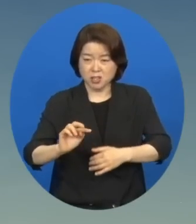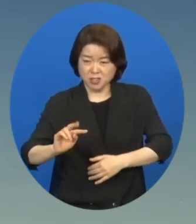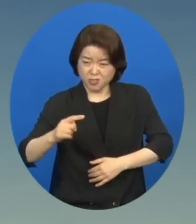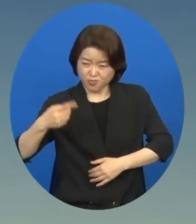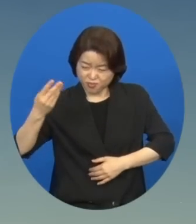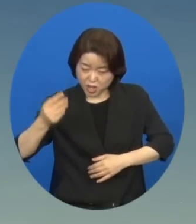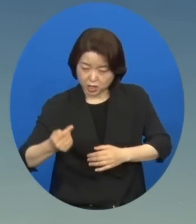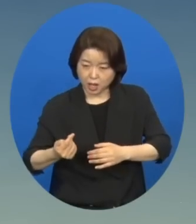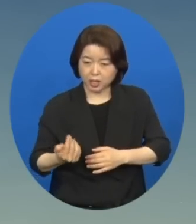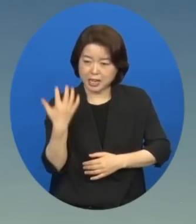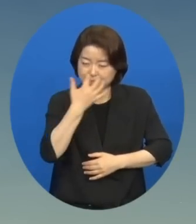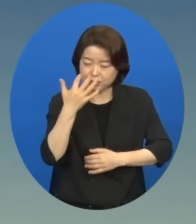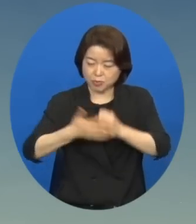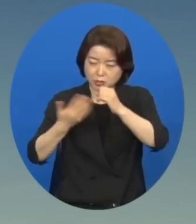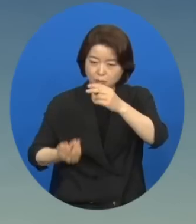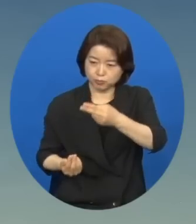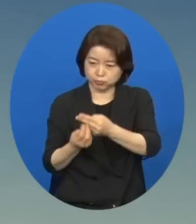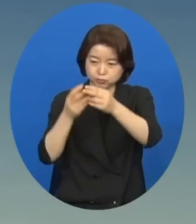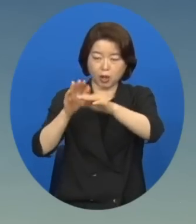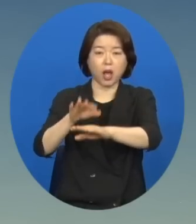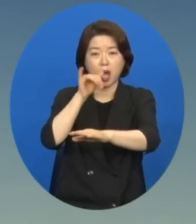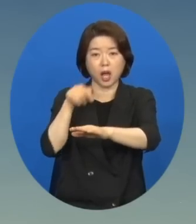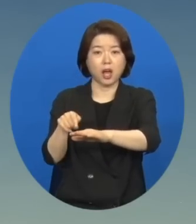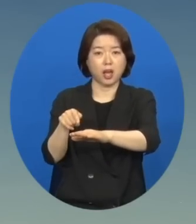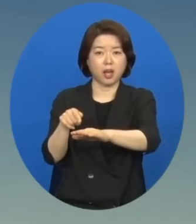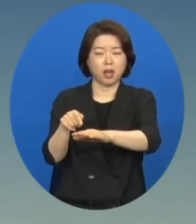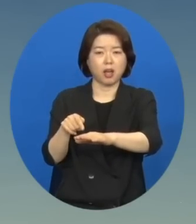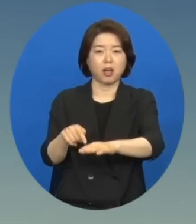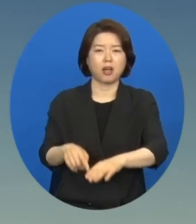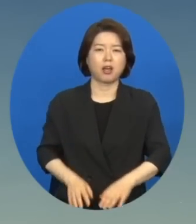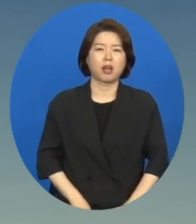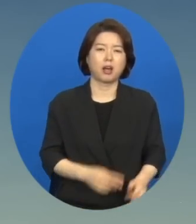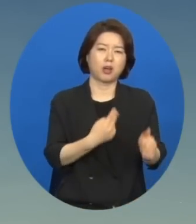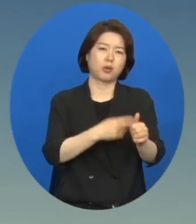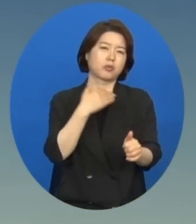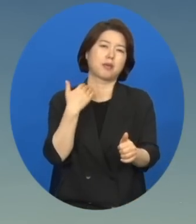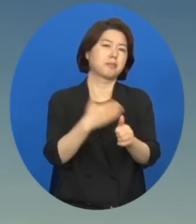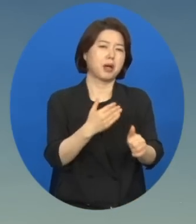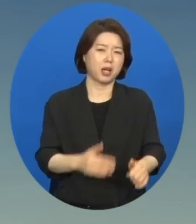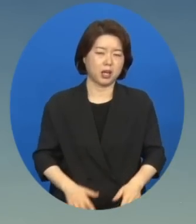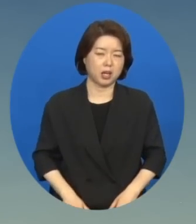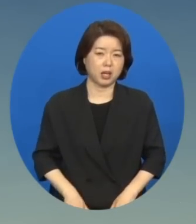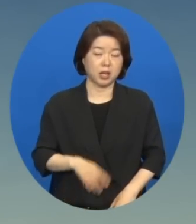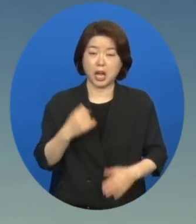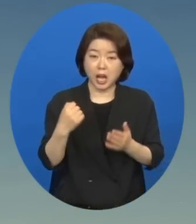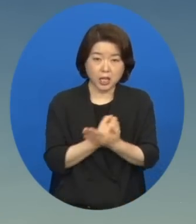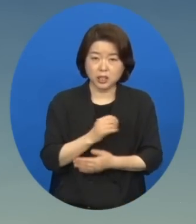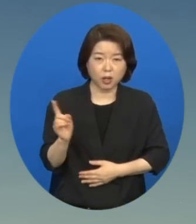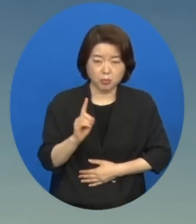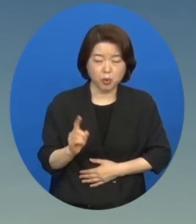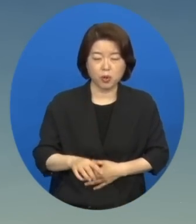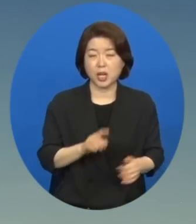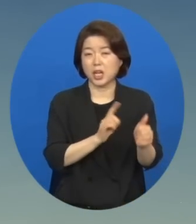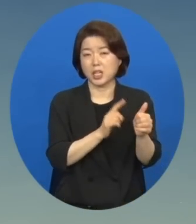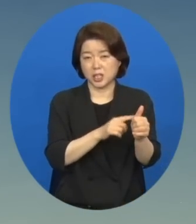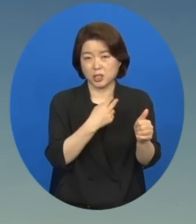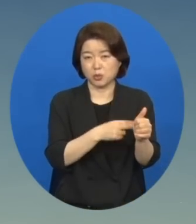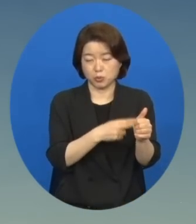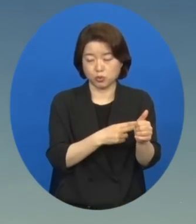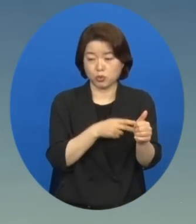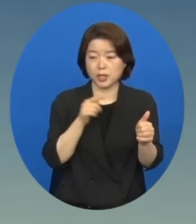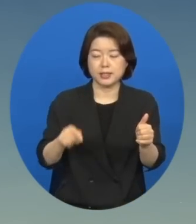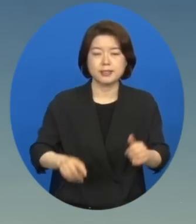사진이 저장되어 있었던 거예요. 그래서 그가 파면되었습니다. 그런데 더 안타까운 것은 티먼 교수가 그것을